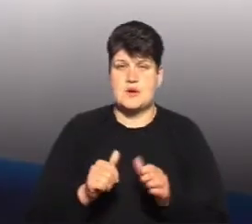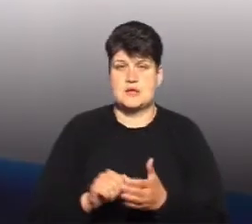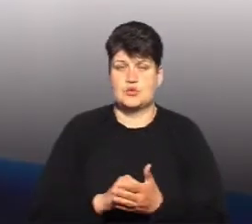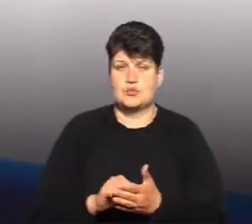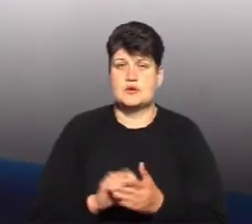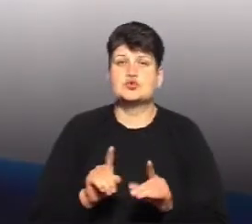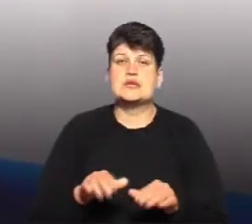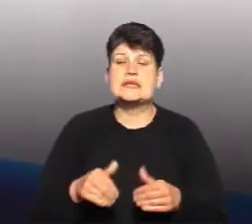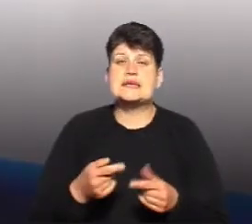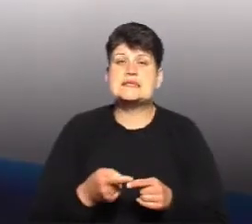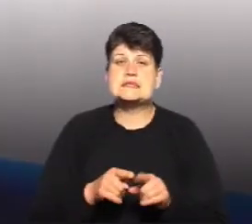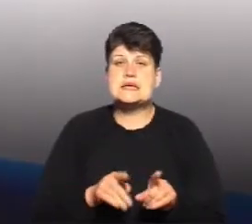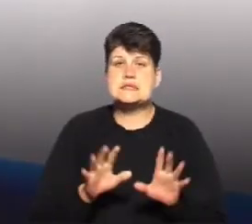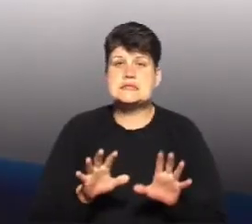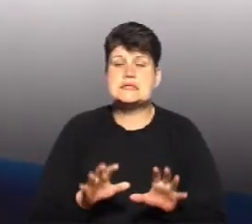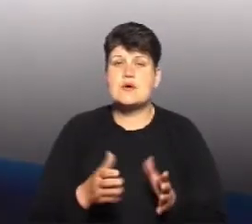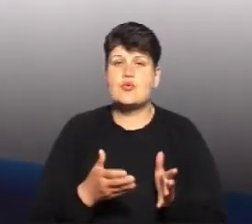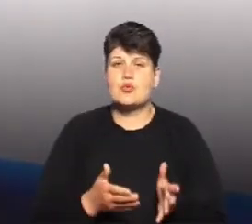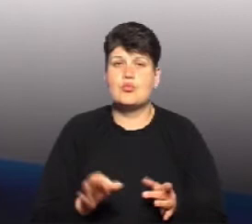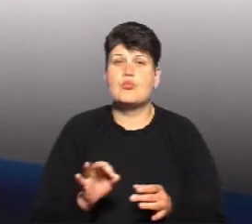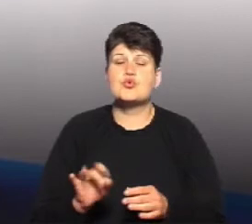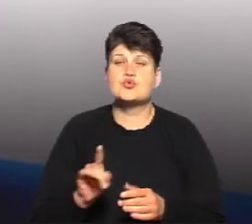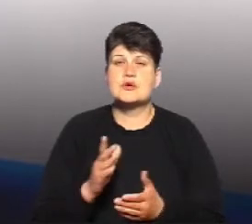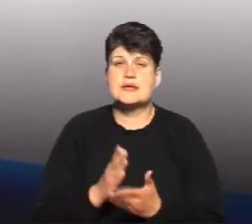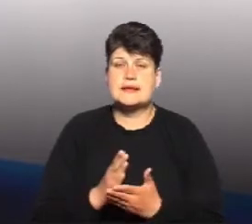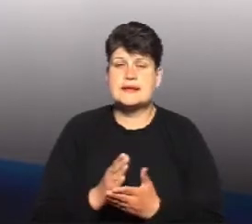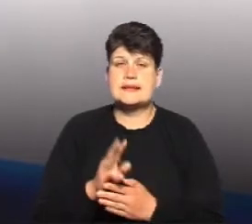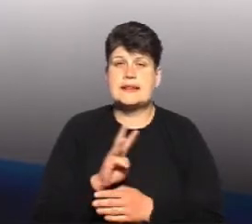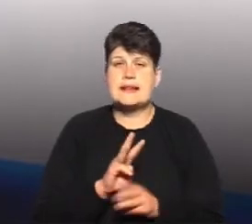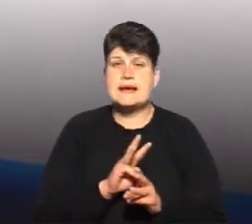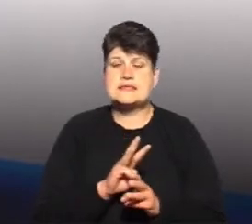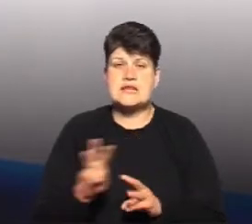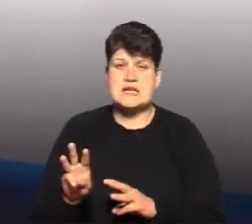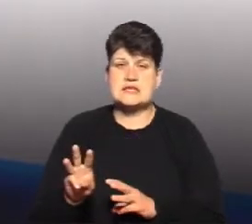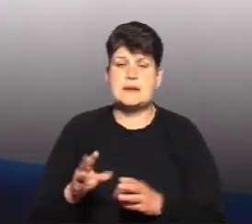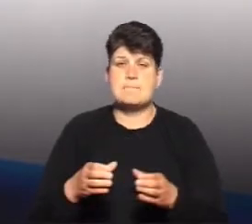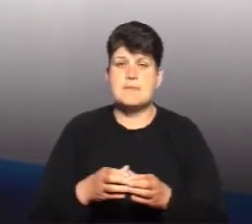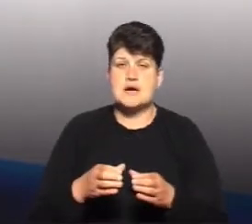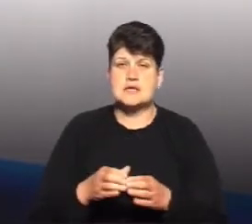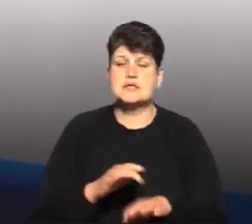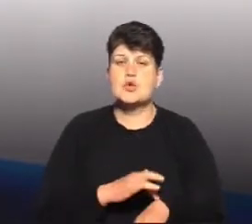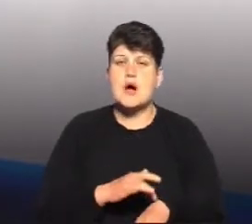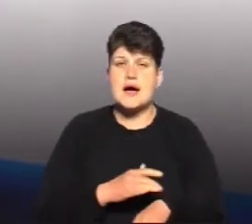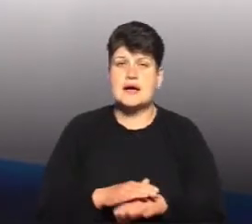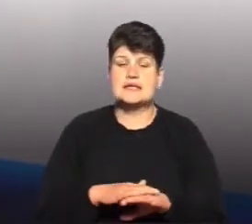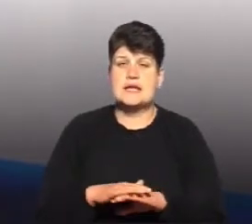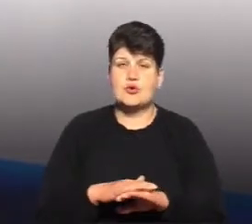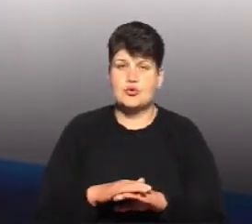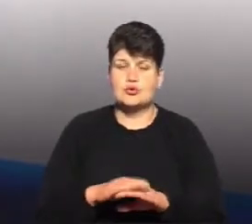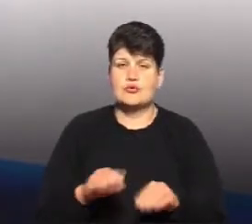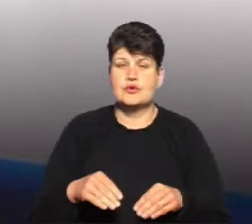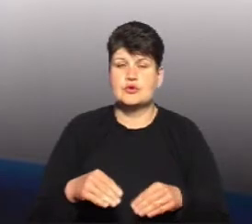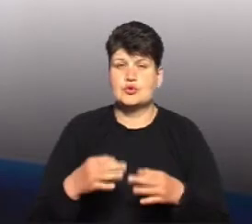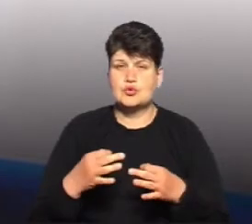що про що йдеться на сайті партії «Слуга народу»? Каже, що закон дозволить 1400 місцевим громадам